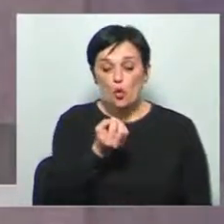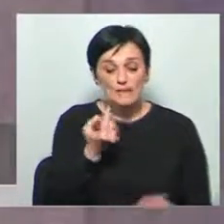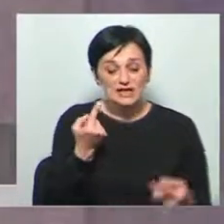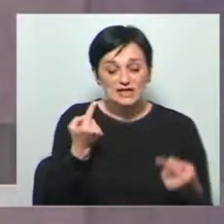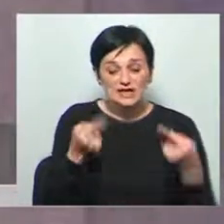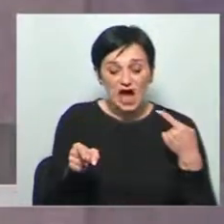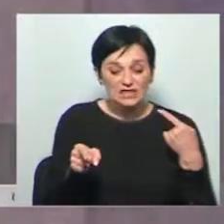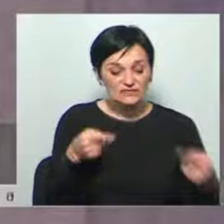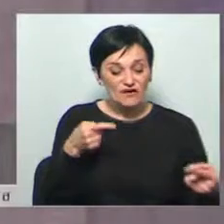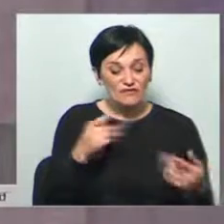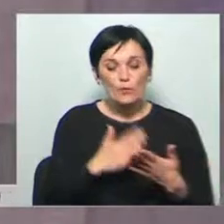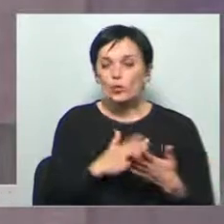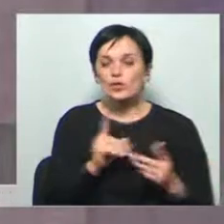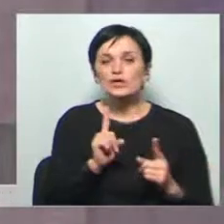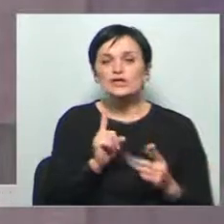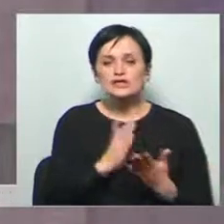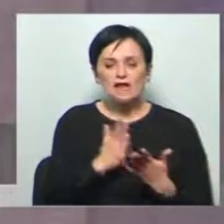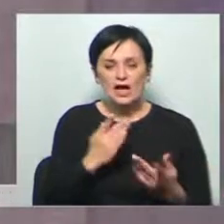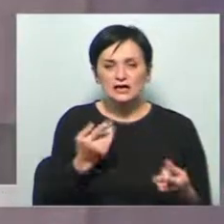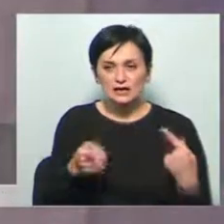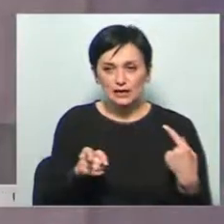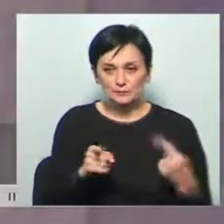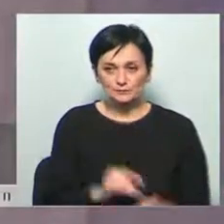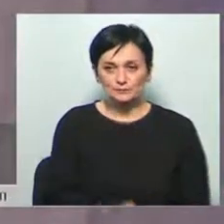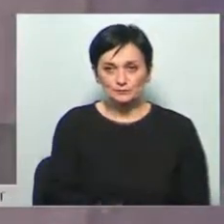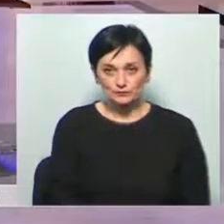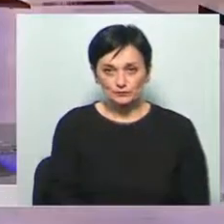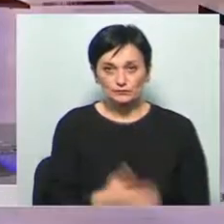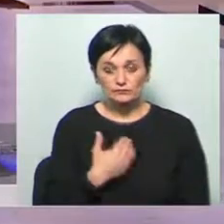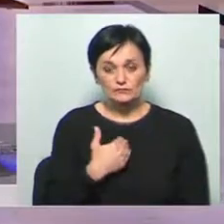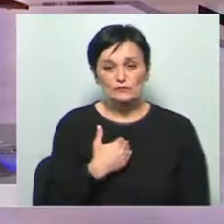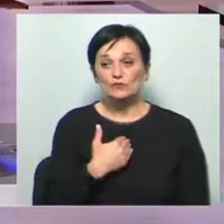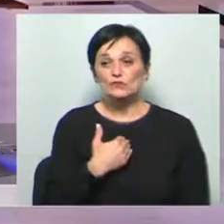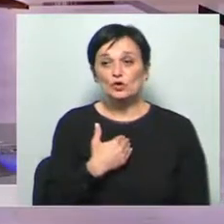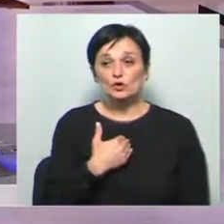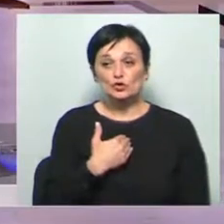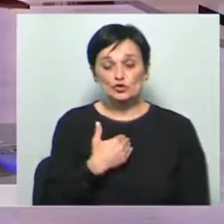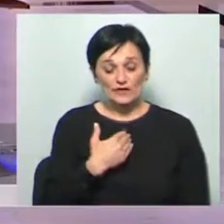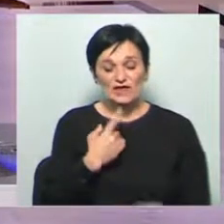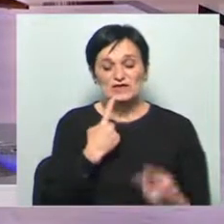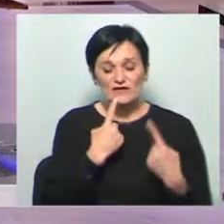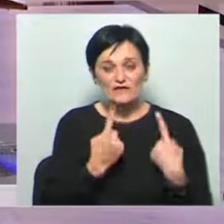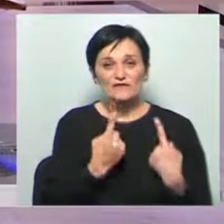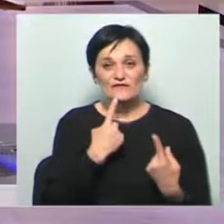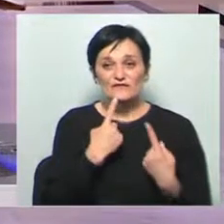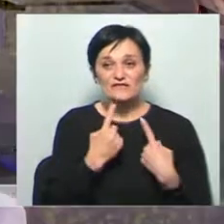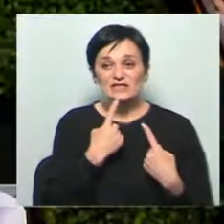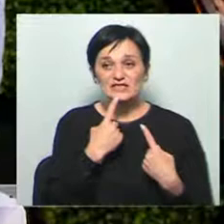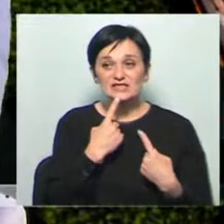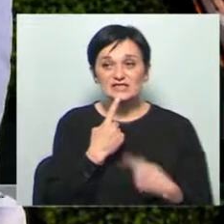რითია განსხვავებული, ლევან? ანუ ჩვენ ვისაუბრეთ